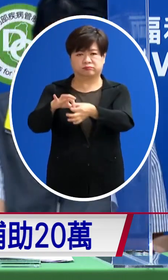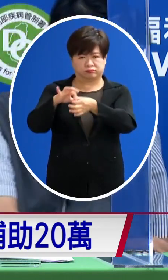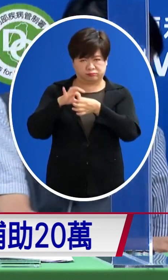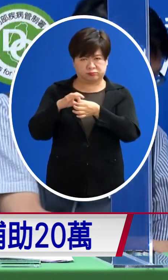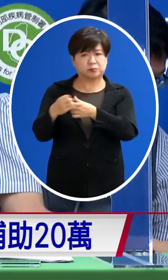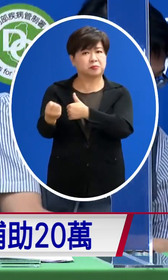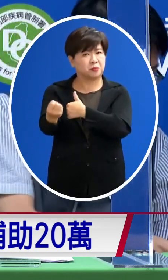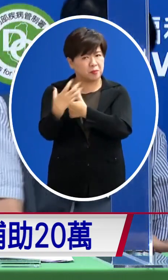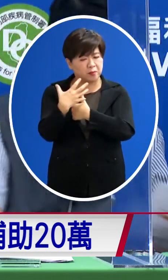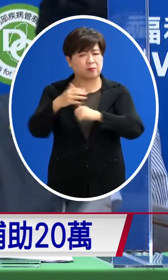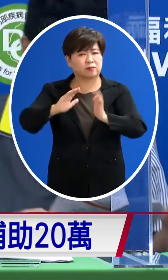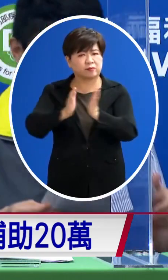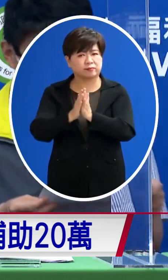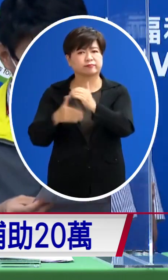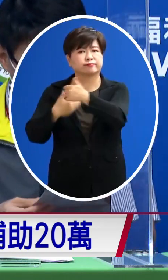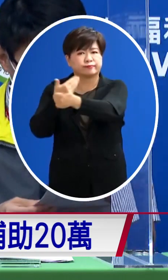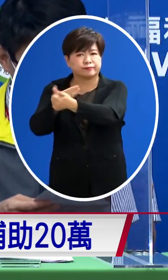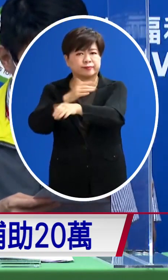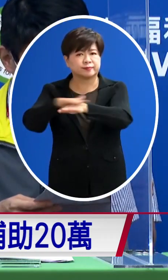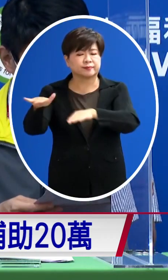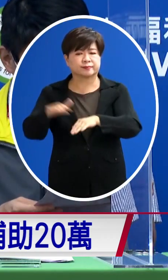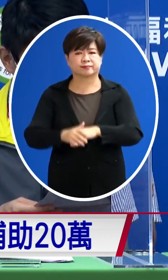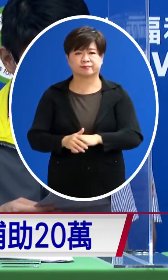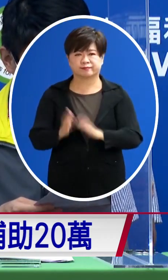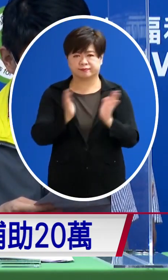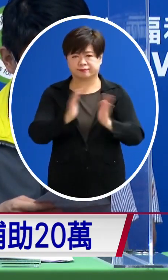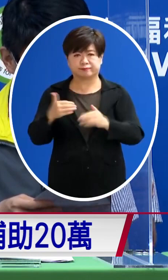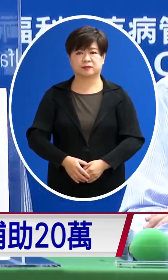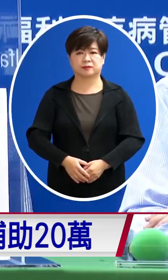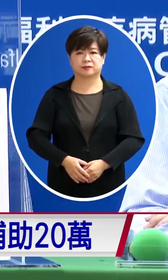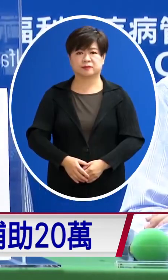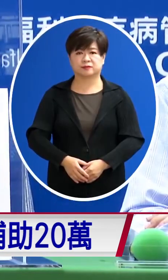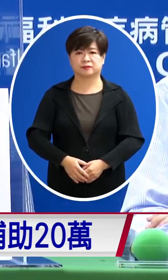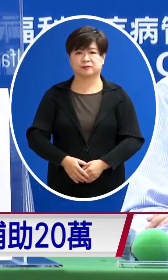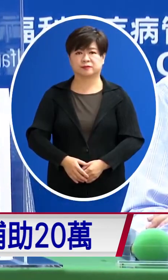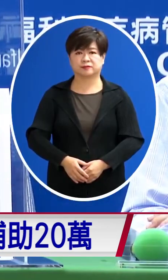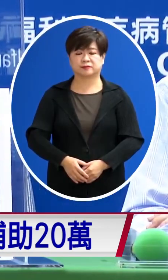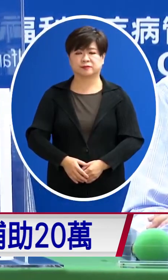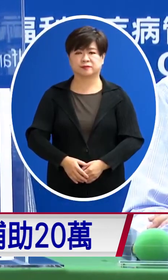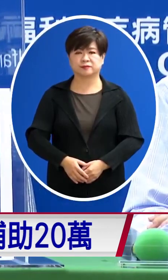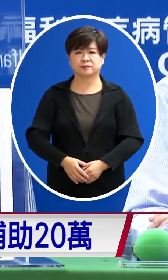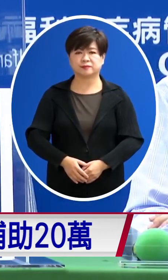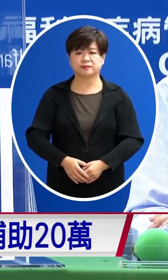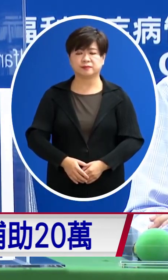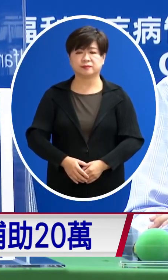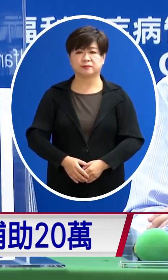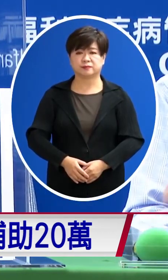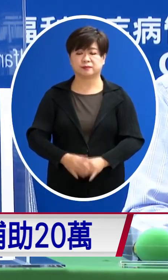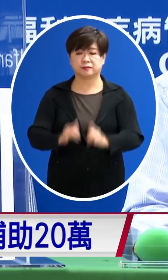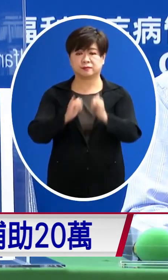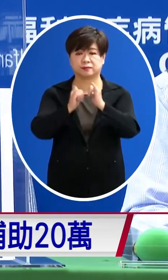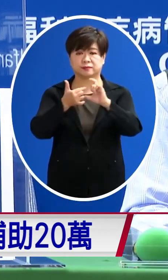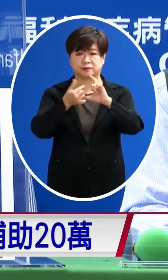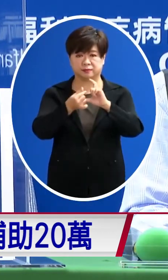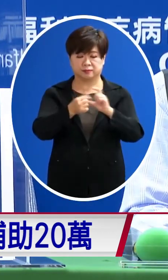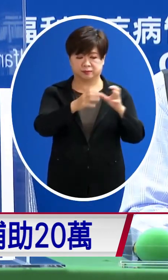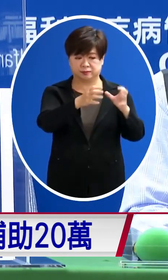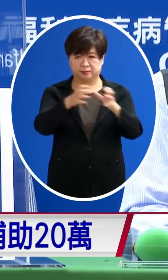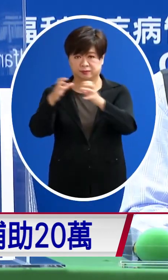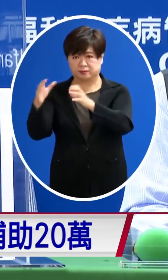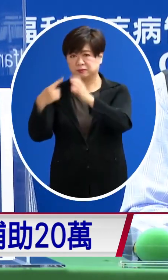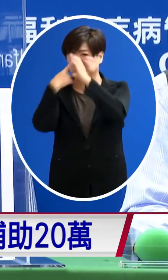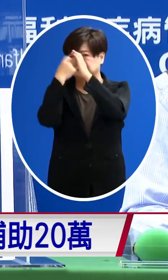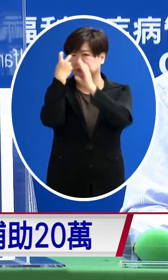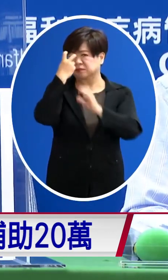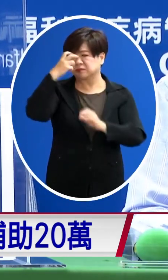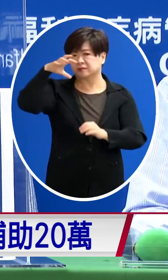好，那我们会及时的来供应，会及时来供应。好，因为这里面在社区筛检哈，在目前当然是一个